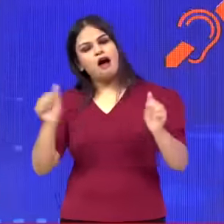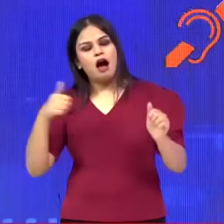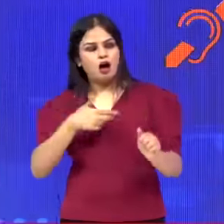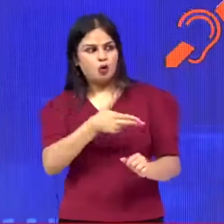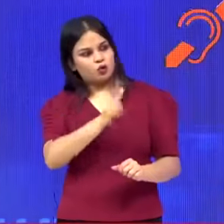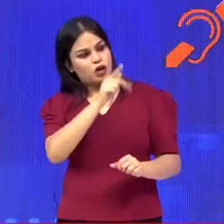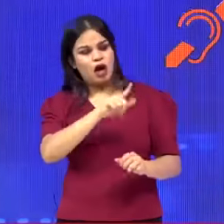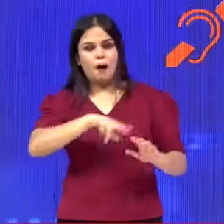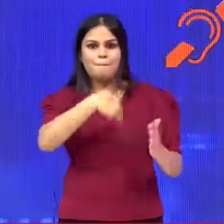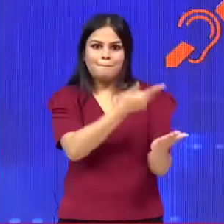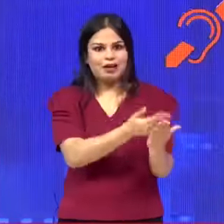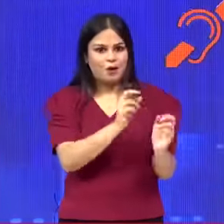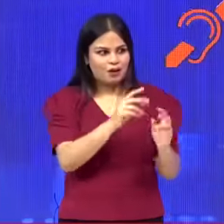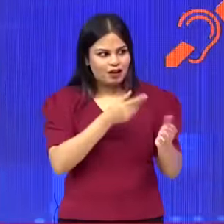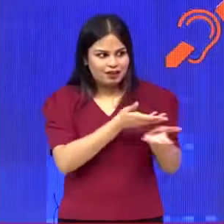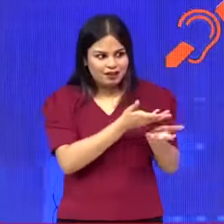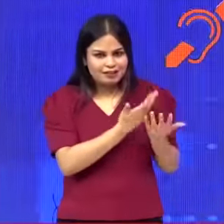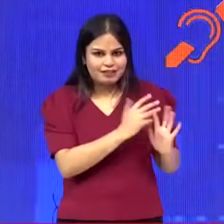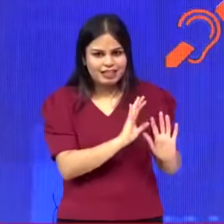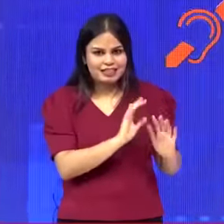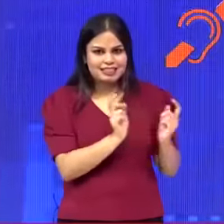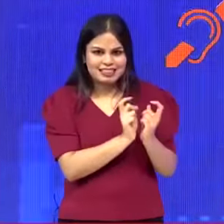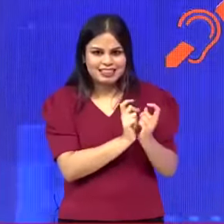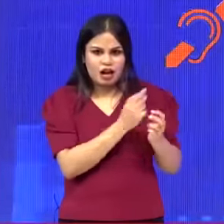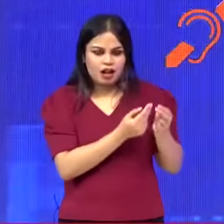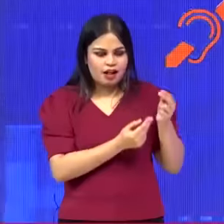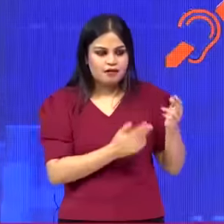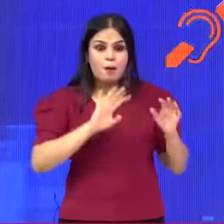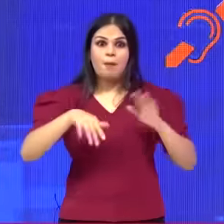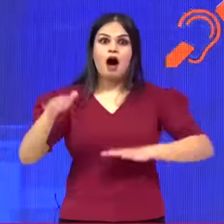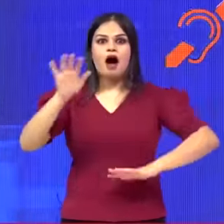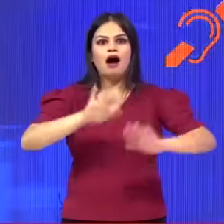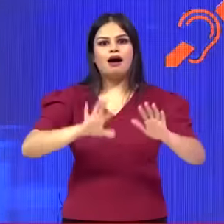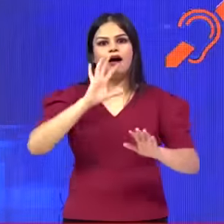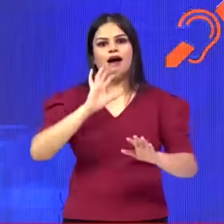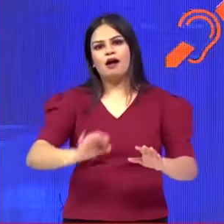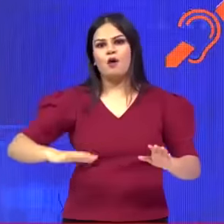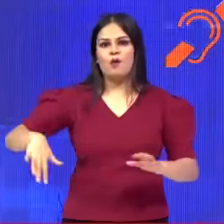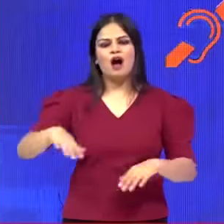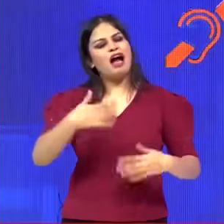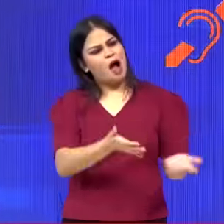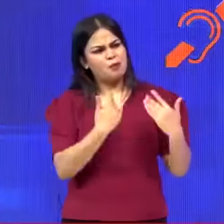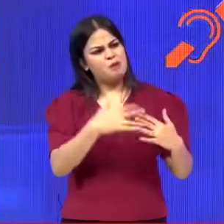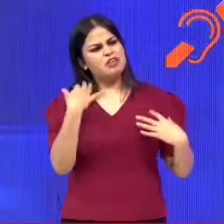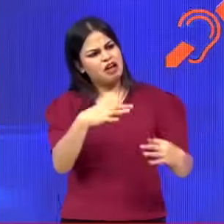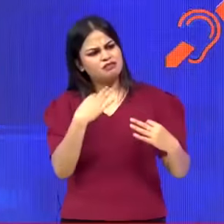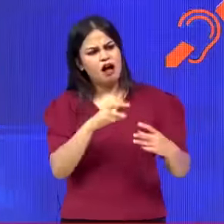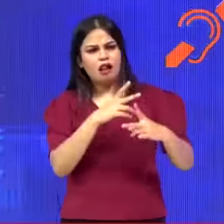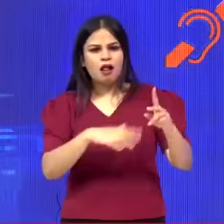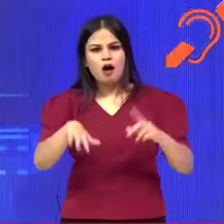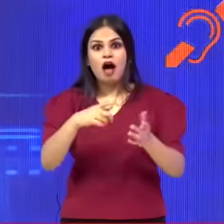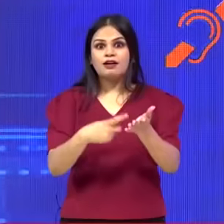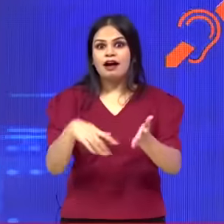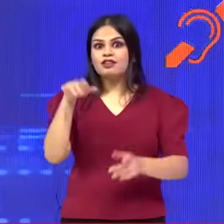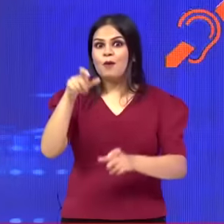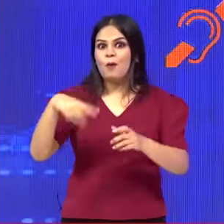हाँ, और तू गिर जाना। अब ये पूरा इनैक्ट हुआ, शाहरुख आया डांस करते यार, ऑल दीज राजस्थानी